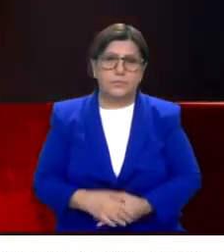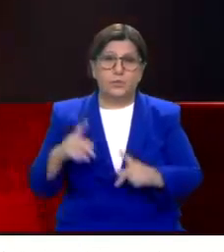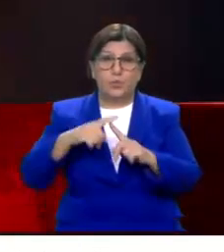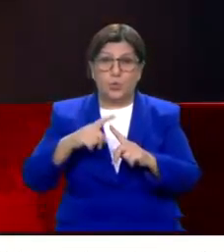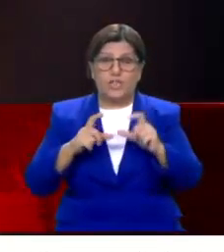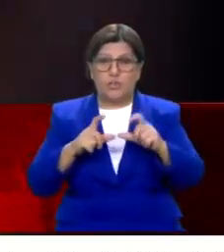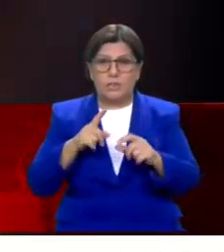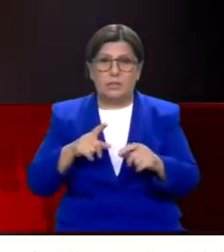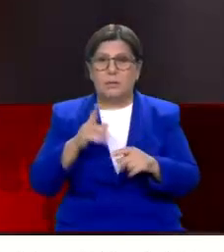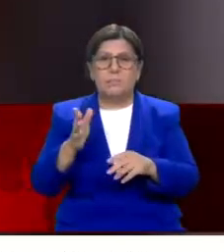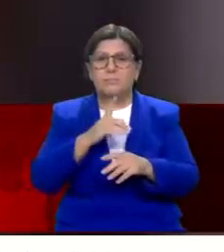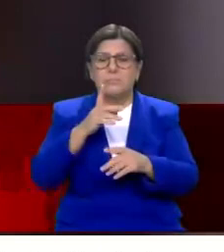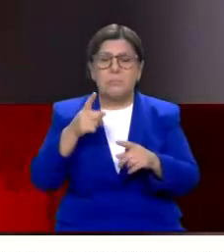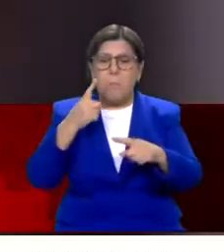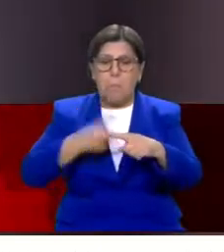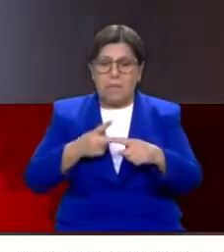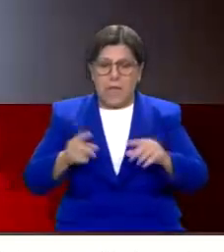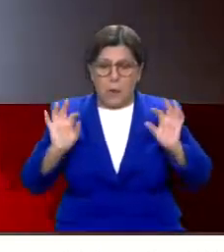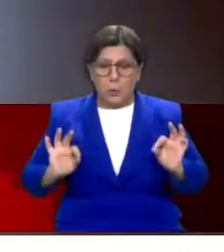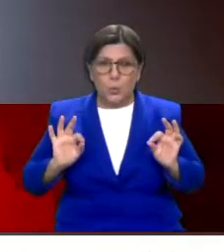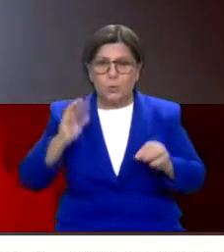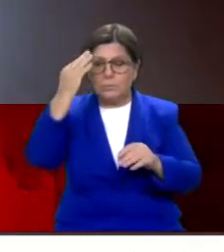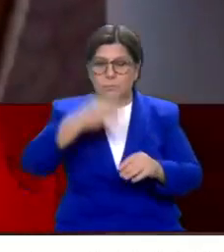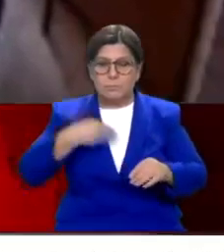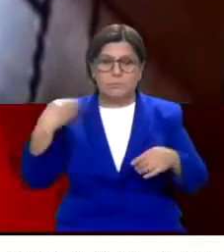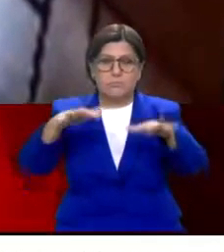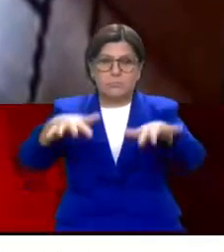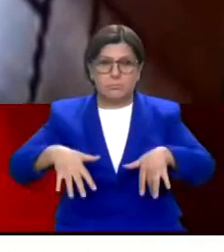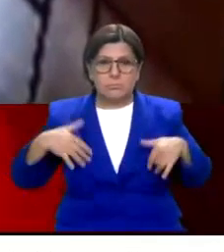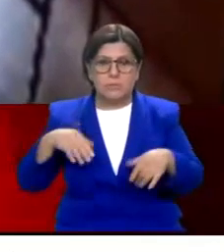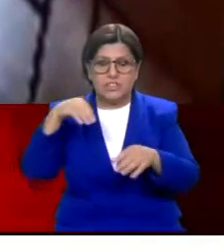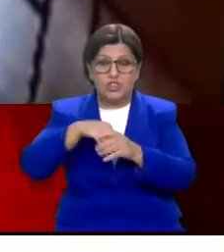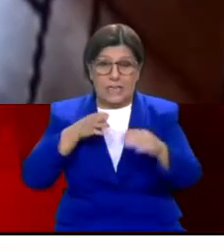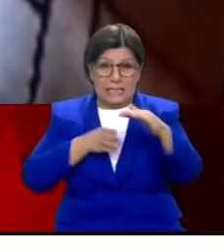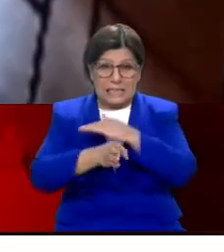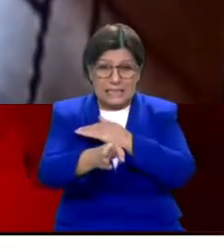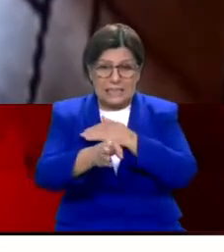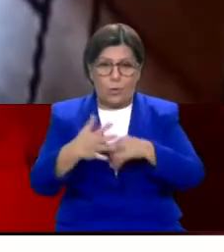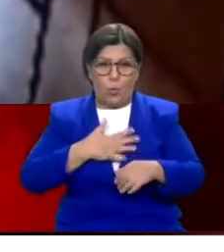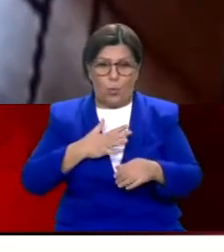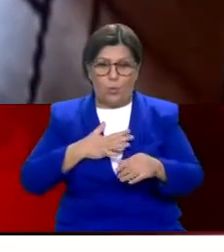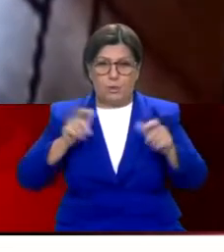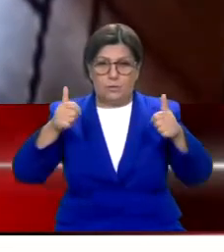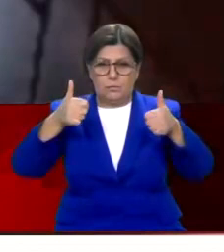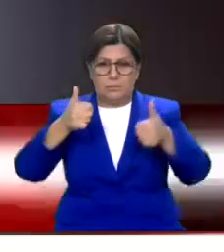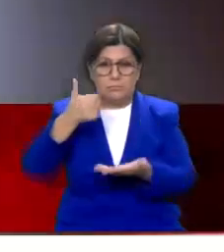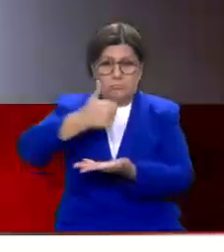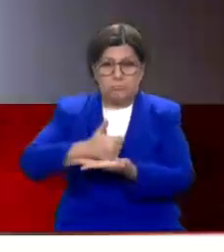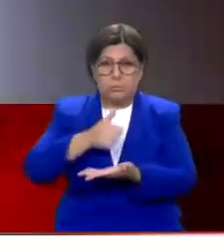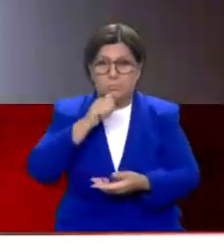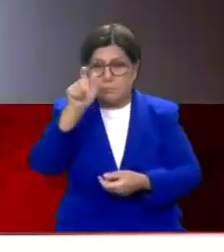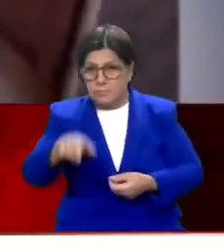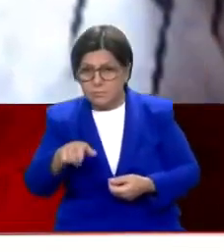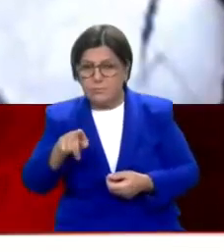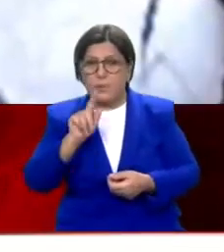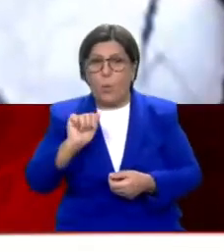Tuncer Cihan'ı pazar ayininde katleden isim Rus uyruklu David Tundiev, kilisenin içine girdiklerinde ön tarafta duranda oydu. Amir John